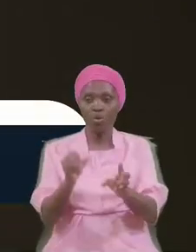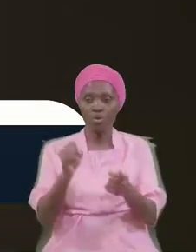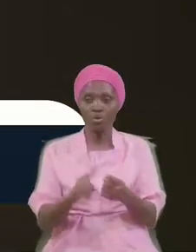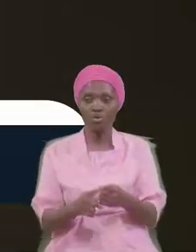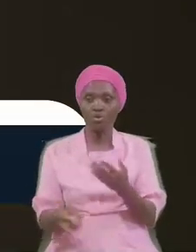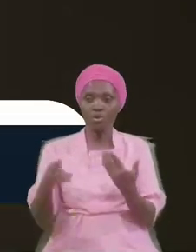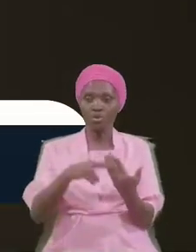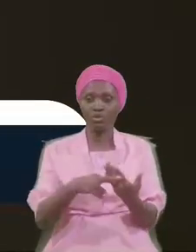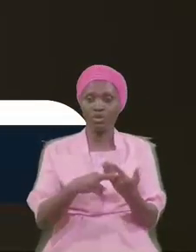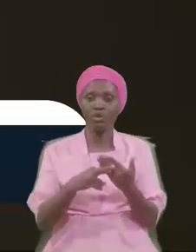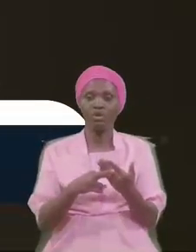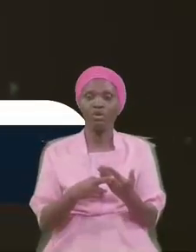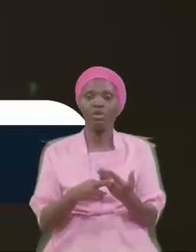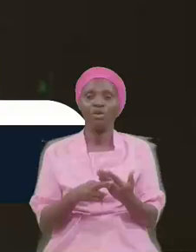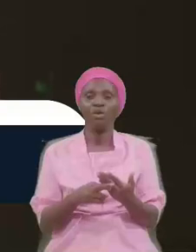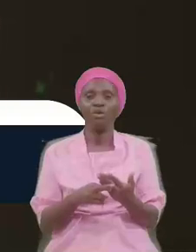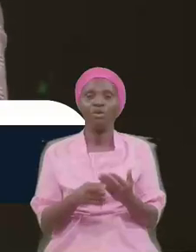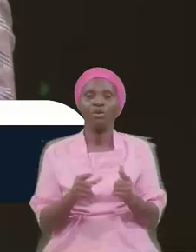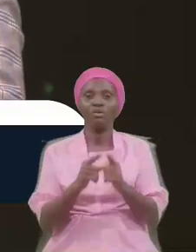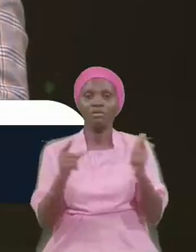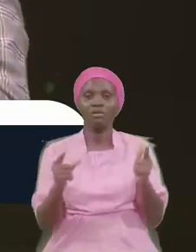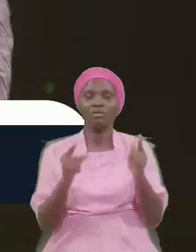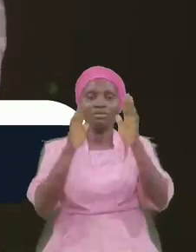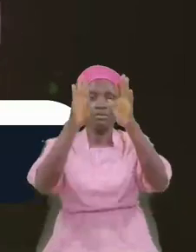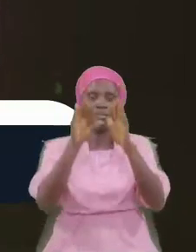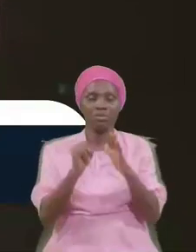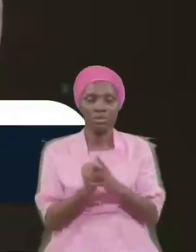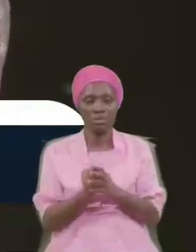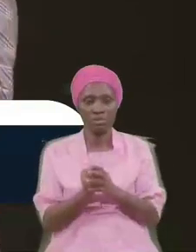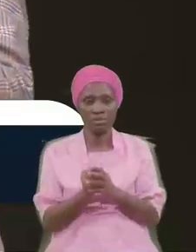transcendants. Deutéronome 7, verset 12.